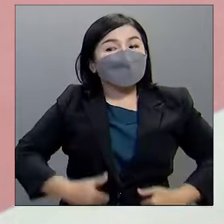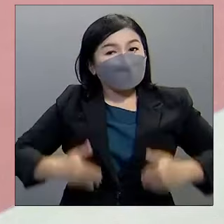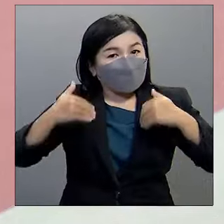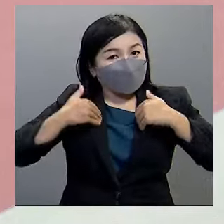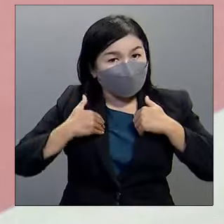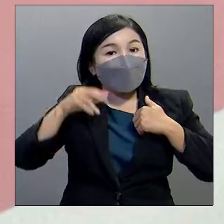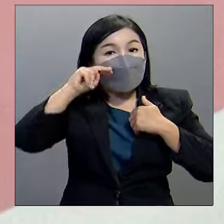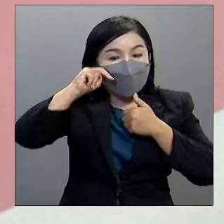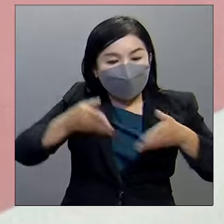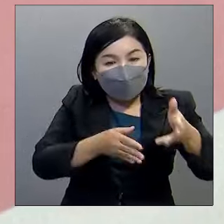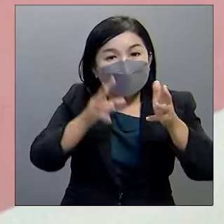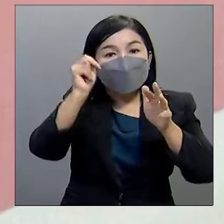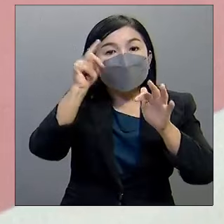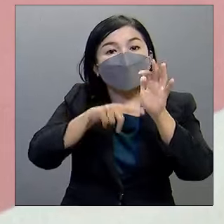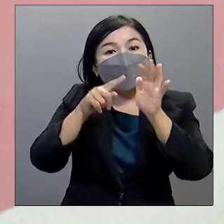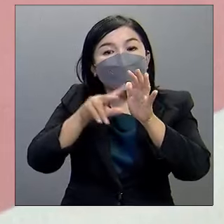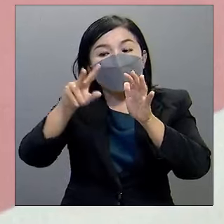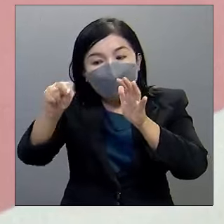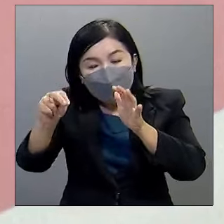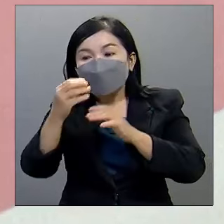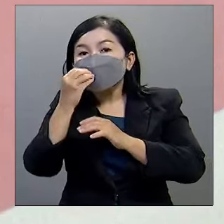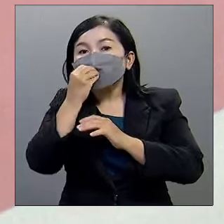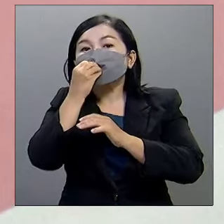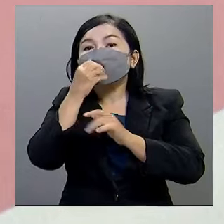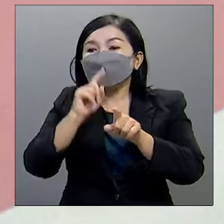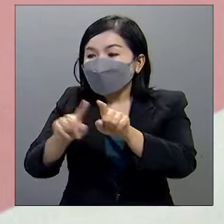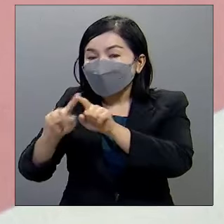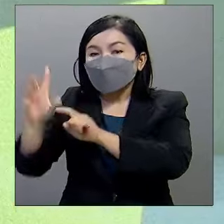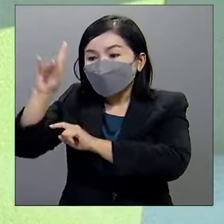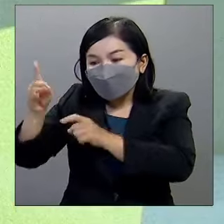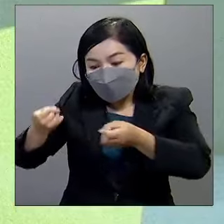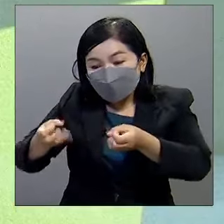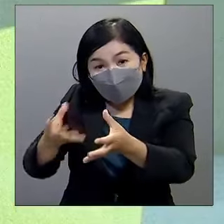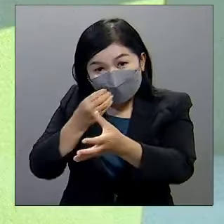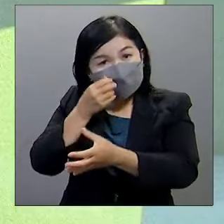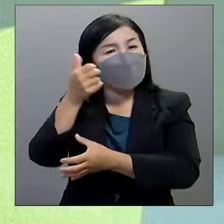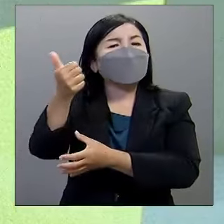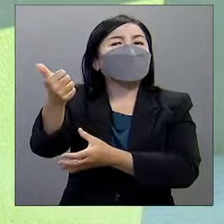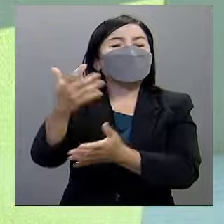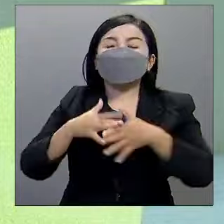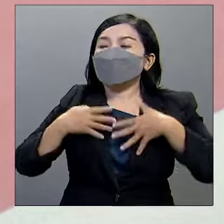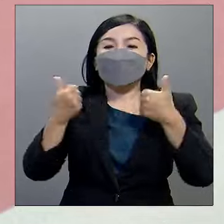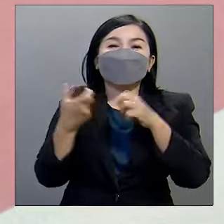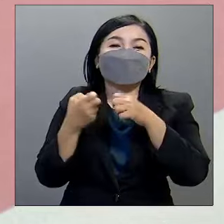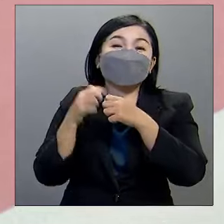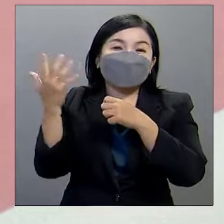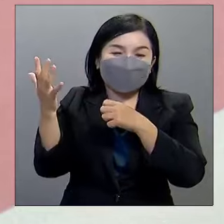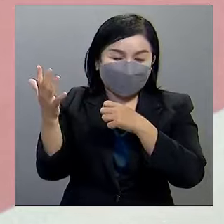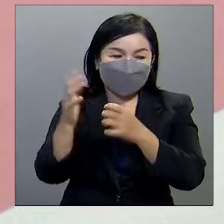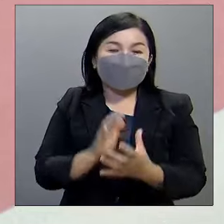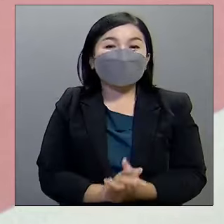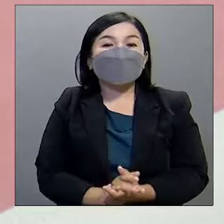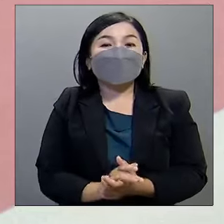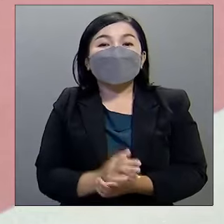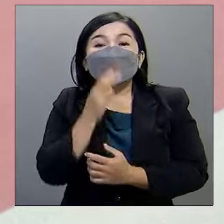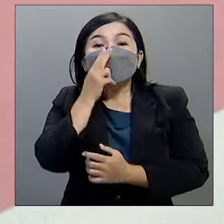มฝั่งแม่น้ำน่านก็ต้องกินแมลงทอดนั่นแหละกระชงกระชอนดวง ก็ได้ก็ได้ กินได้โอ้สบายนะครับอ่ะคุณผู้ชมครับมากันที่เรื่อง